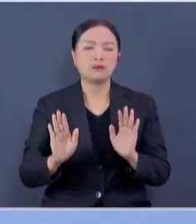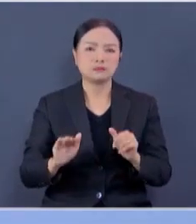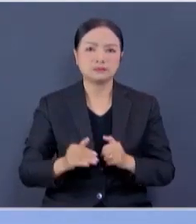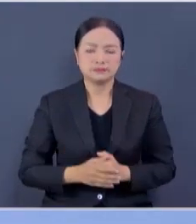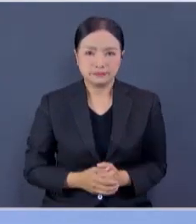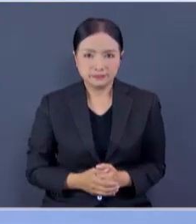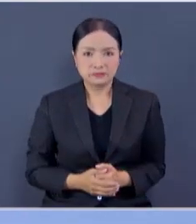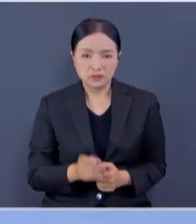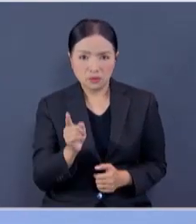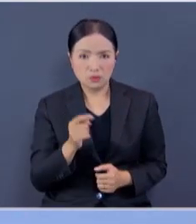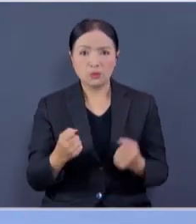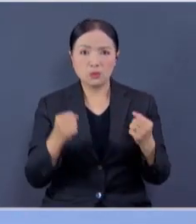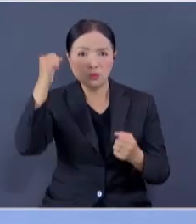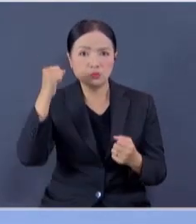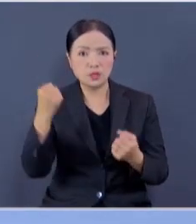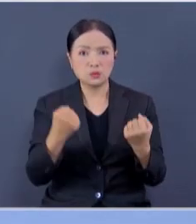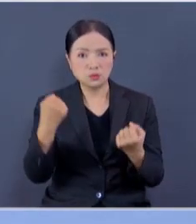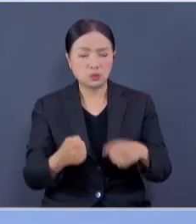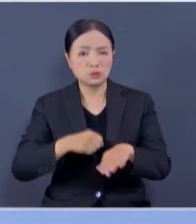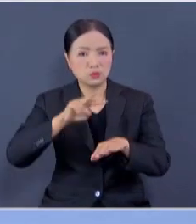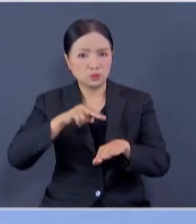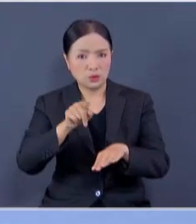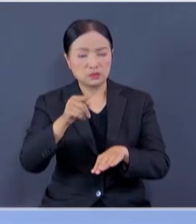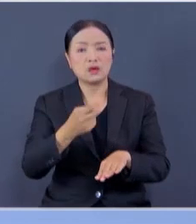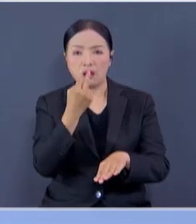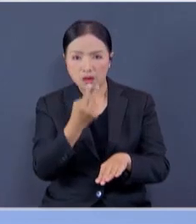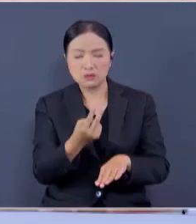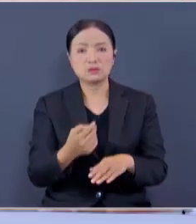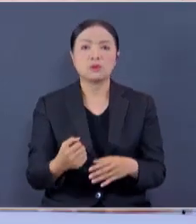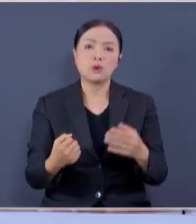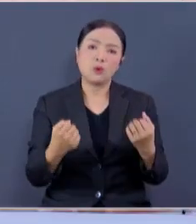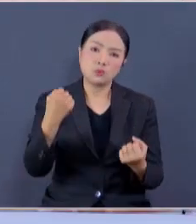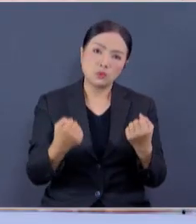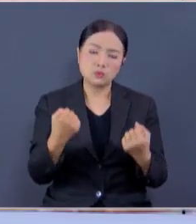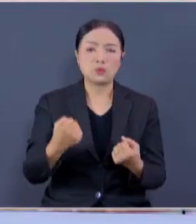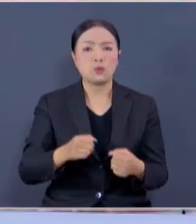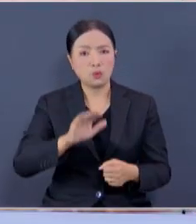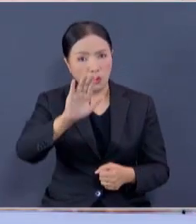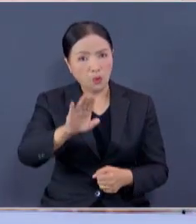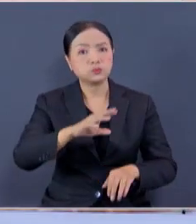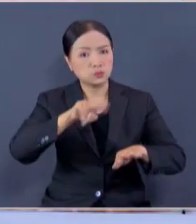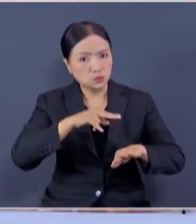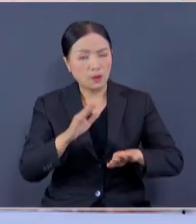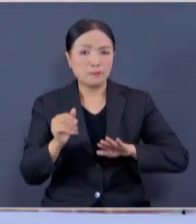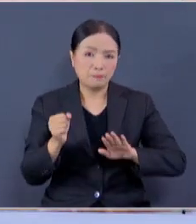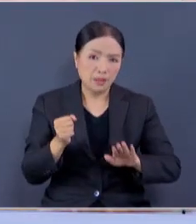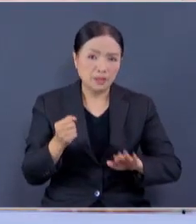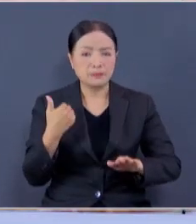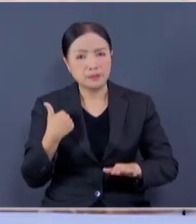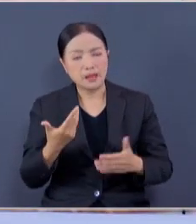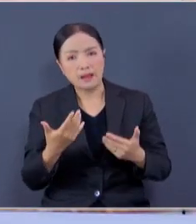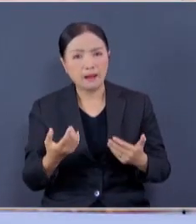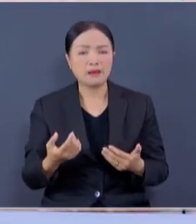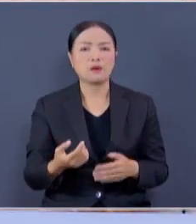ดูนะคะตรวจเช็คสภาพรถของเราเห็นข่าวนี้ก็ต้องกลับไปดูแล้วค่ะผ้าเบรกต้องเปลี่ยนหรือยังเบรกมีปัญหาหรือเปล่านะคะเช็คเพื่อความชัวร์เพราะว่า